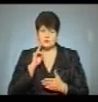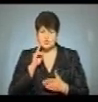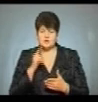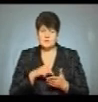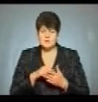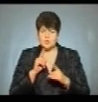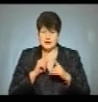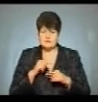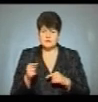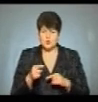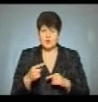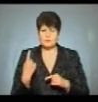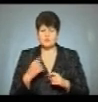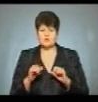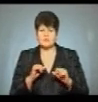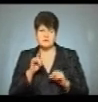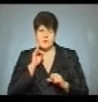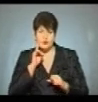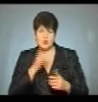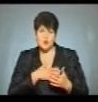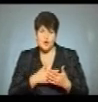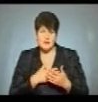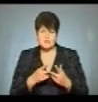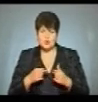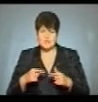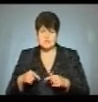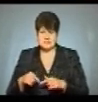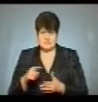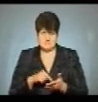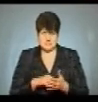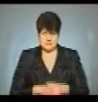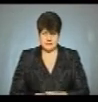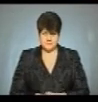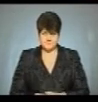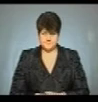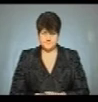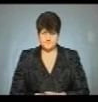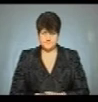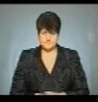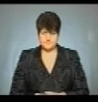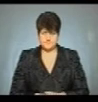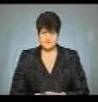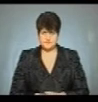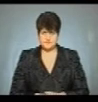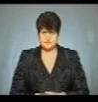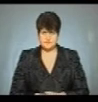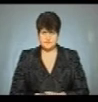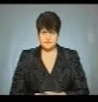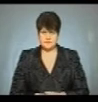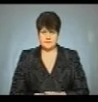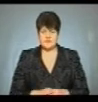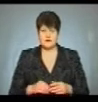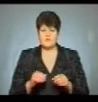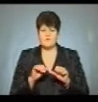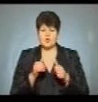Тернополя, обласного управління молоді та громадських організацій міста. Як ви поставитесь до формули Штайнмайєра